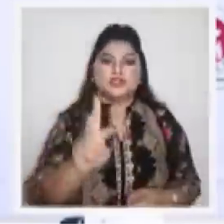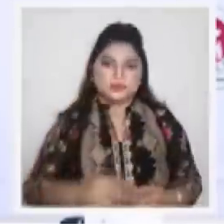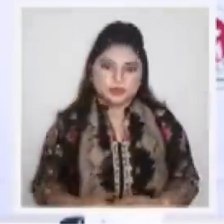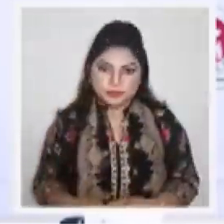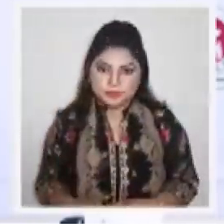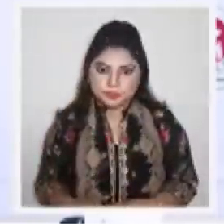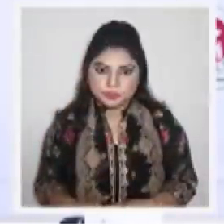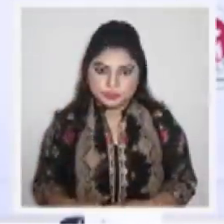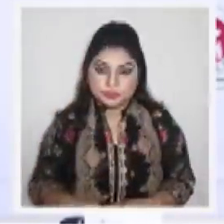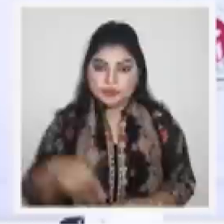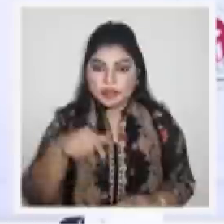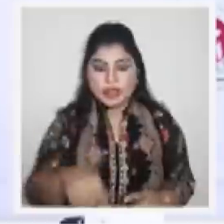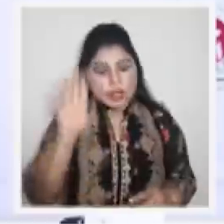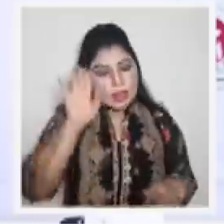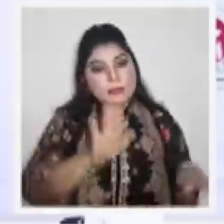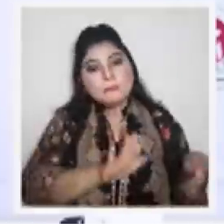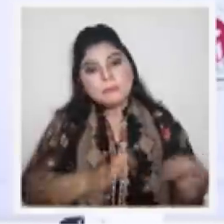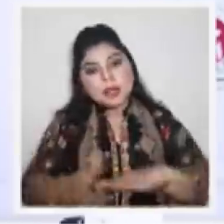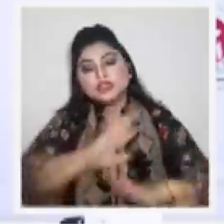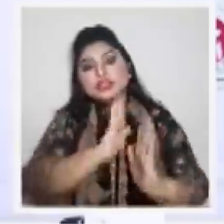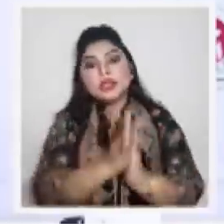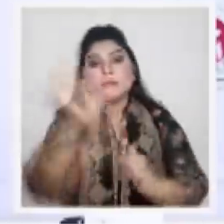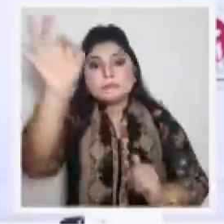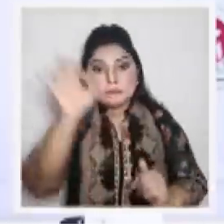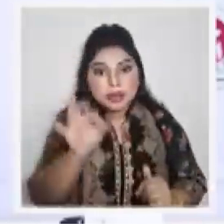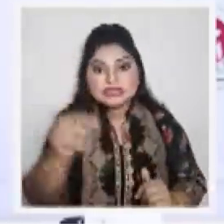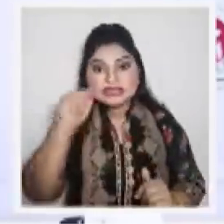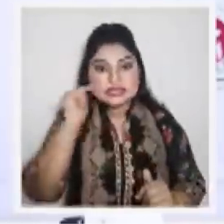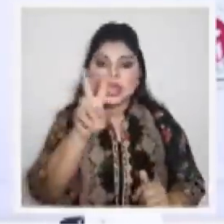24 ঘন্টা যারা মৃত্যুবরণ করেছেন তাদের মধ্যে পুরুষ 24 জন, নারী 3 জন।